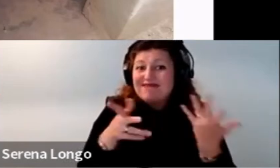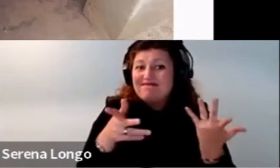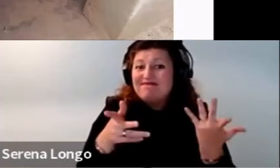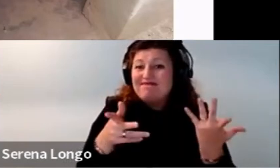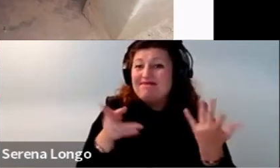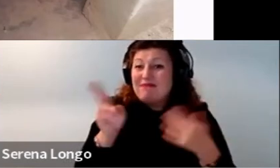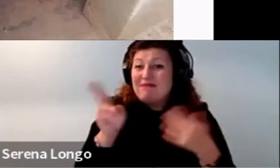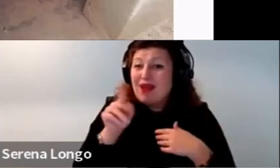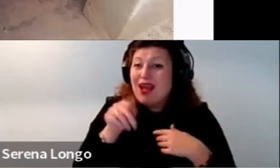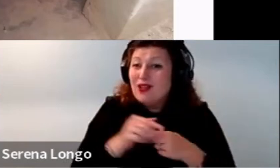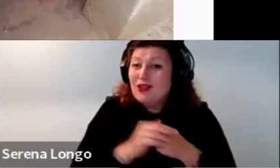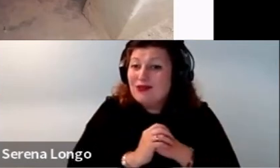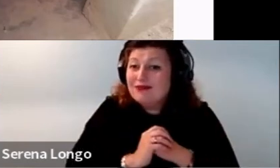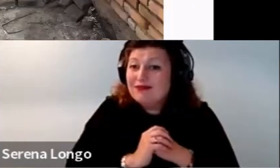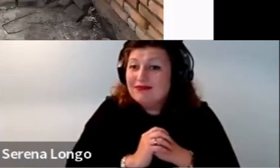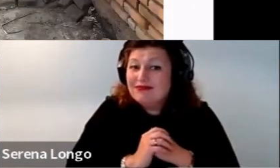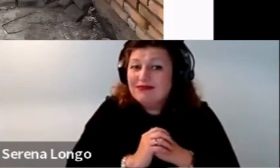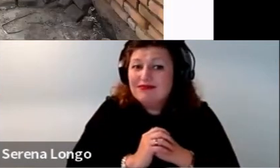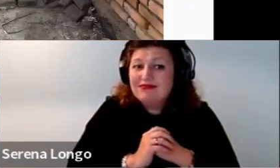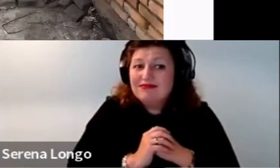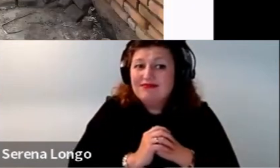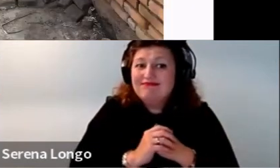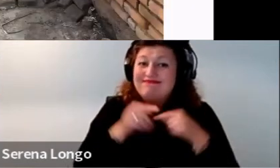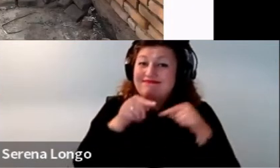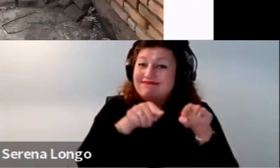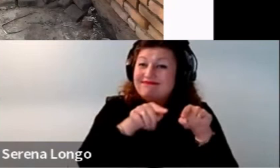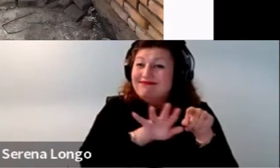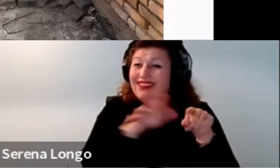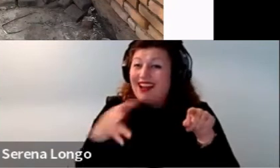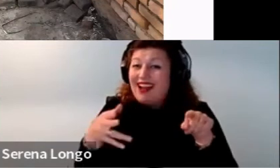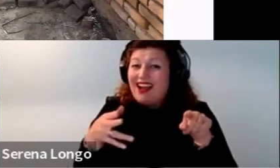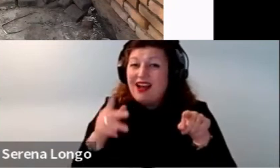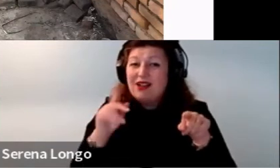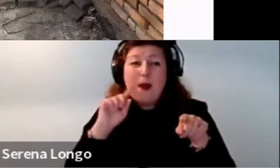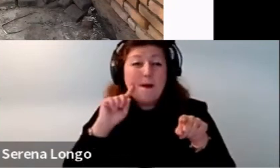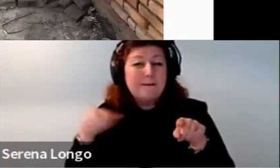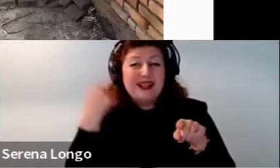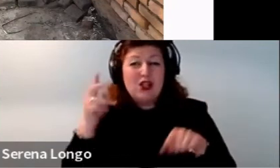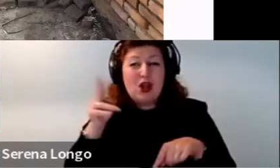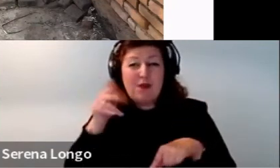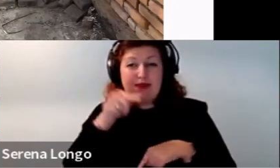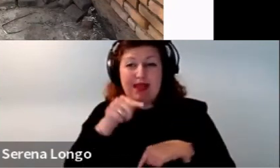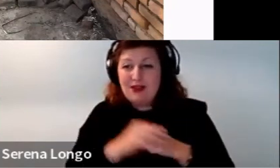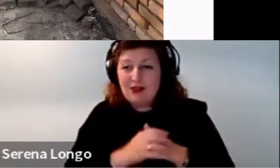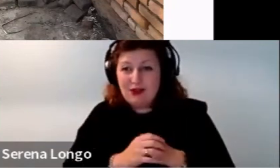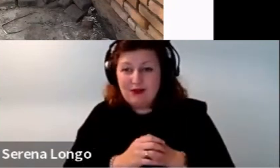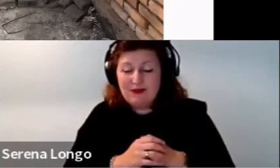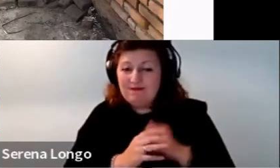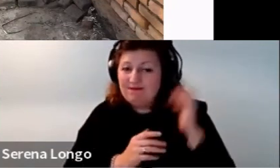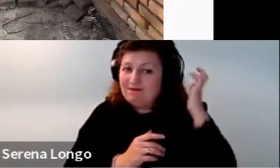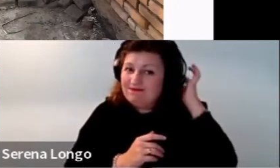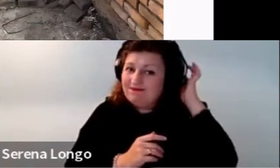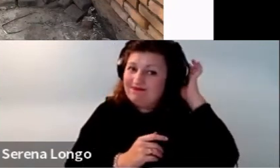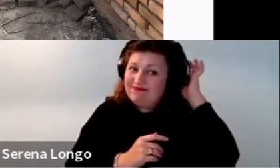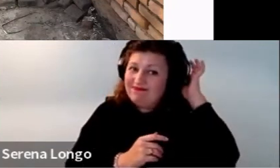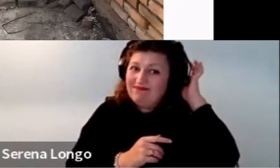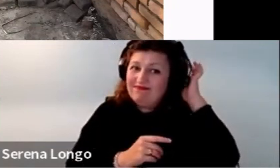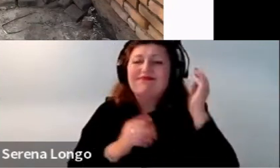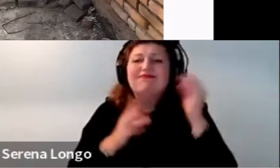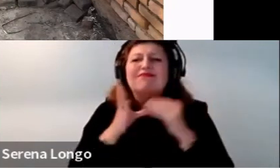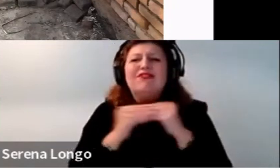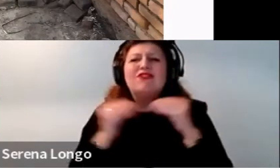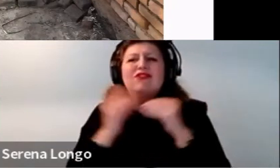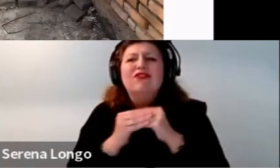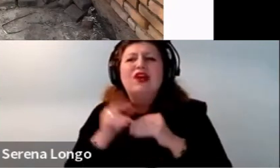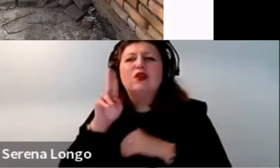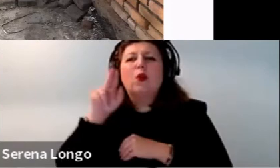peggiori servizi igienici che abbiamo visto, e questi alcuni dei migliori. Questo in realtà è fatto dall'UNICEF,